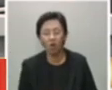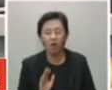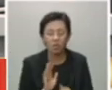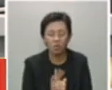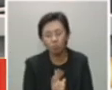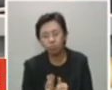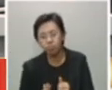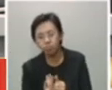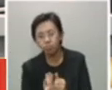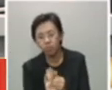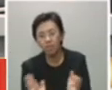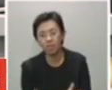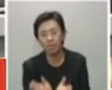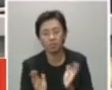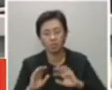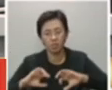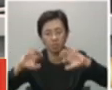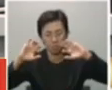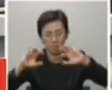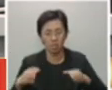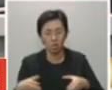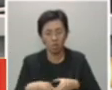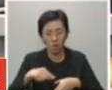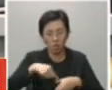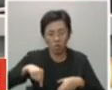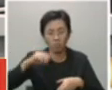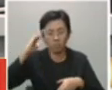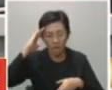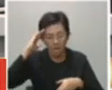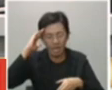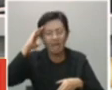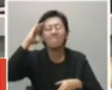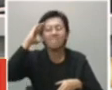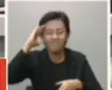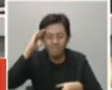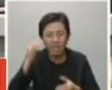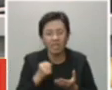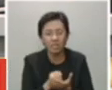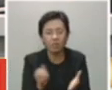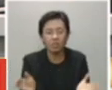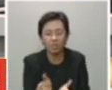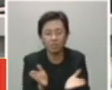ฐบาลท่านนำกองทัพมารับใช้การเมืองครับ